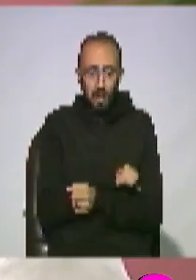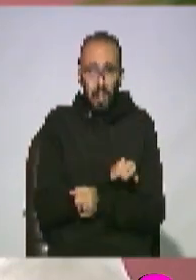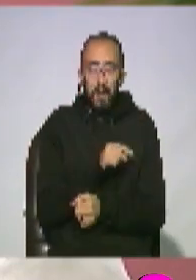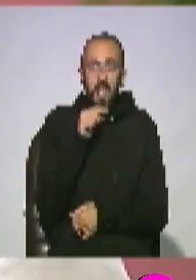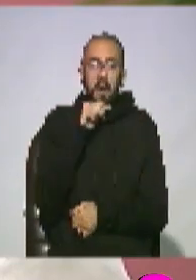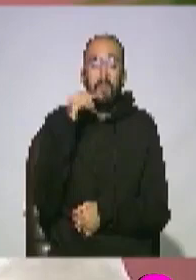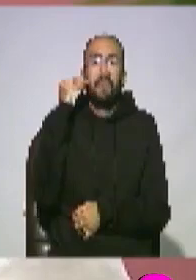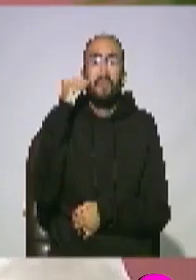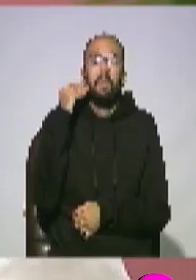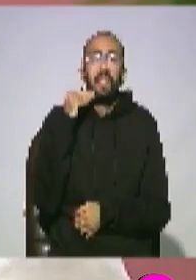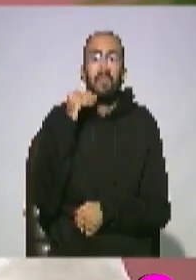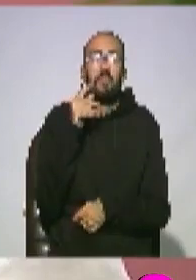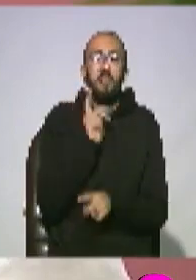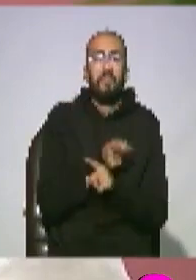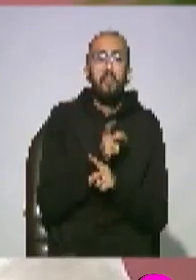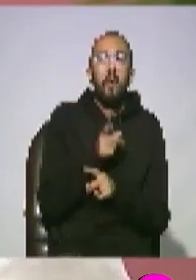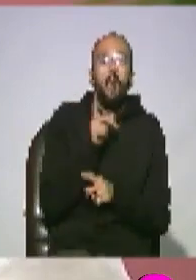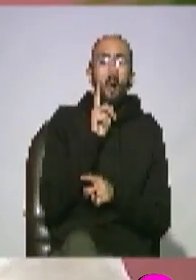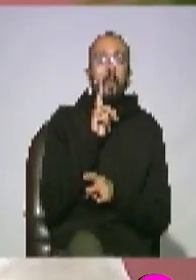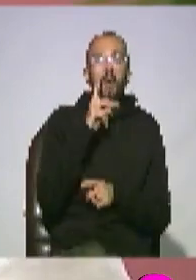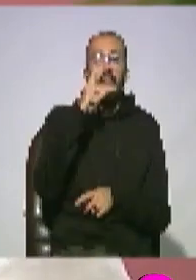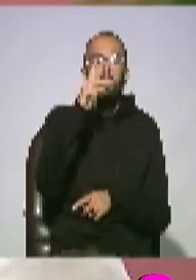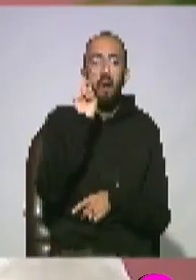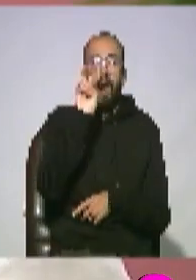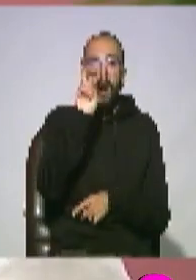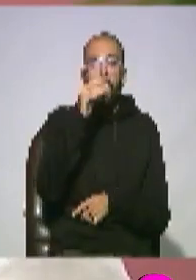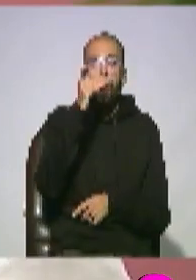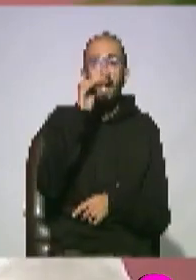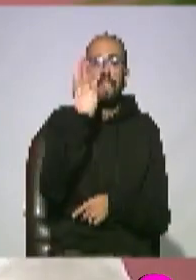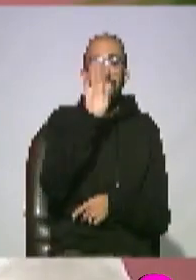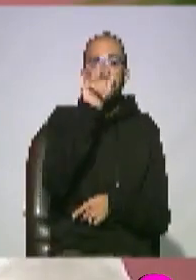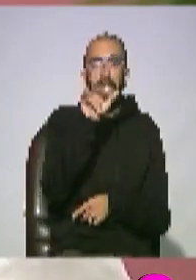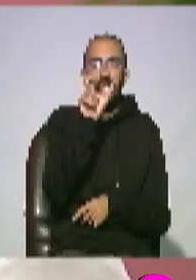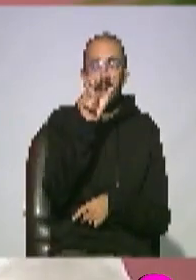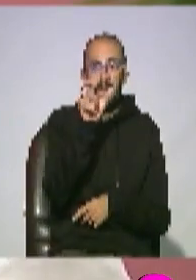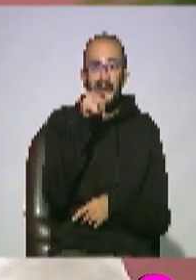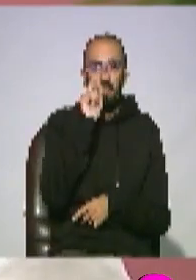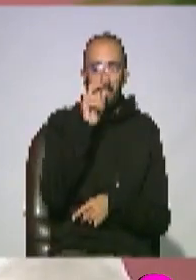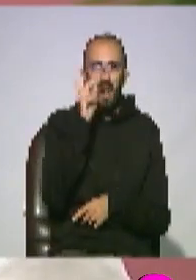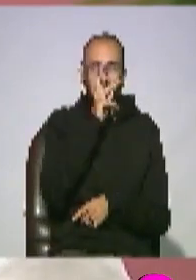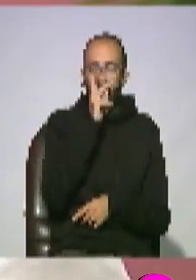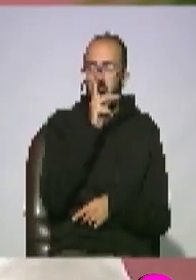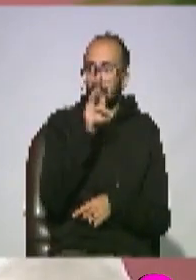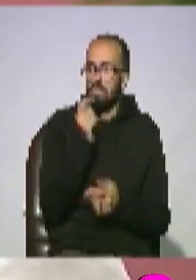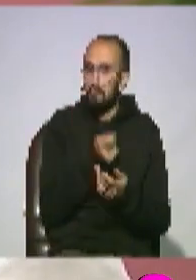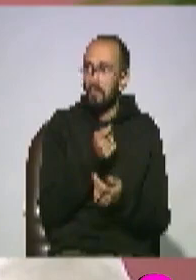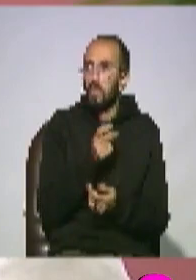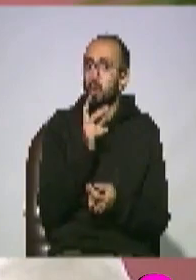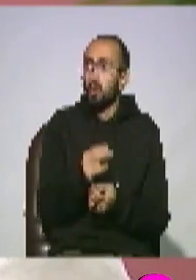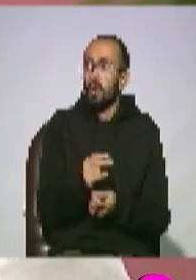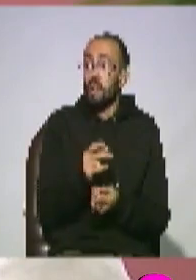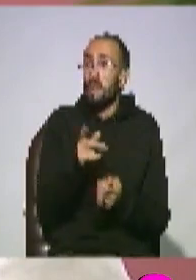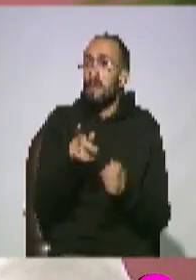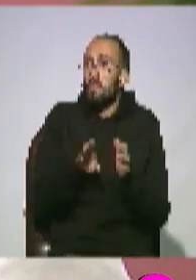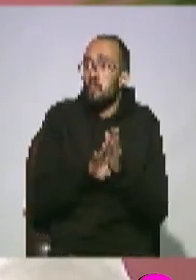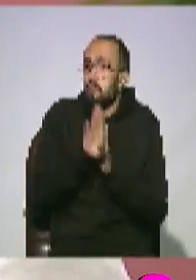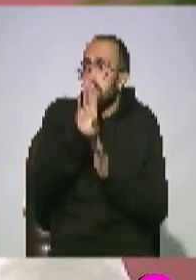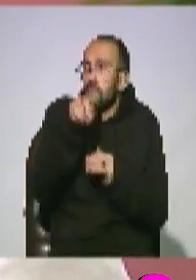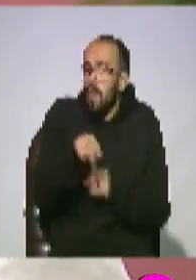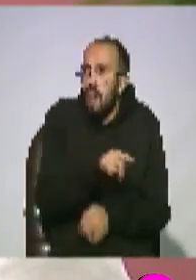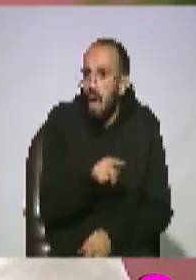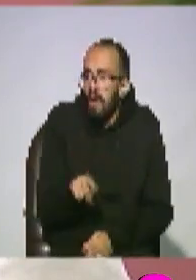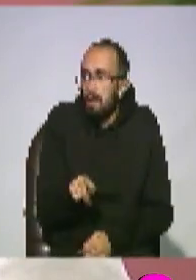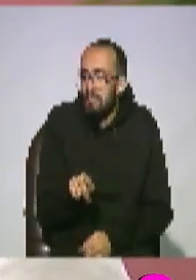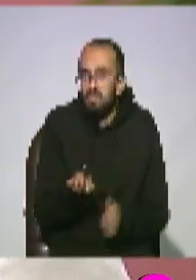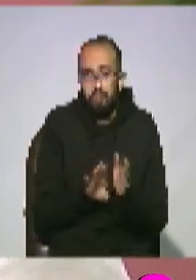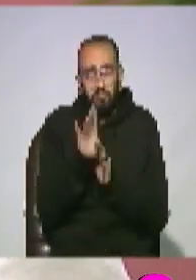اللي ربت طه حسين، ما هي كانت بتشتغل، والدته هي كانت بتشتغل، لازم تشتغل سفير؟ لا، كانت بتشتغل في بيتها، بتشتغل في الارض، بتشتغل في